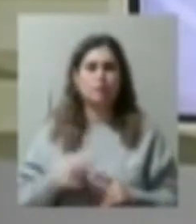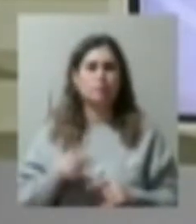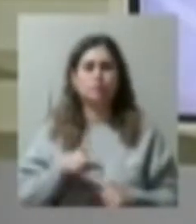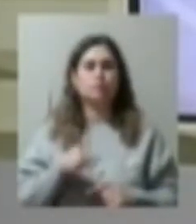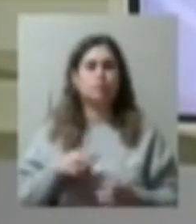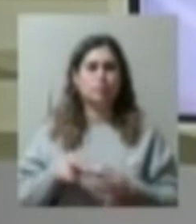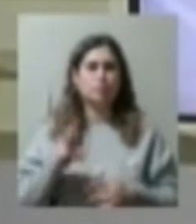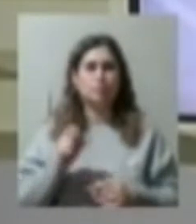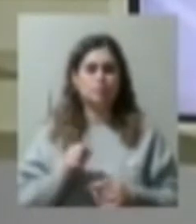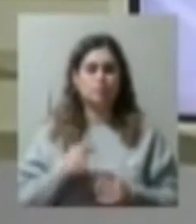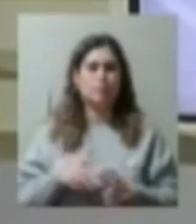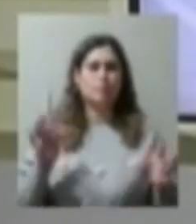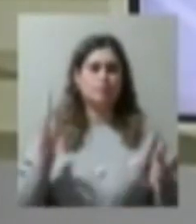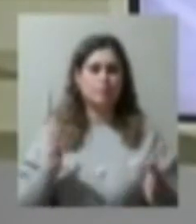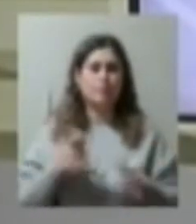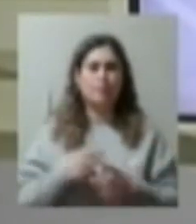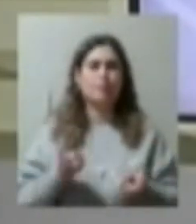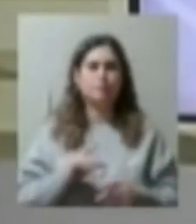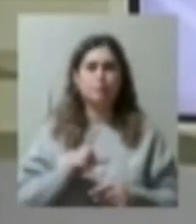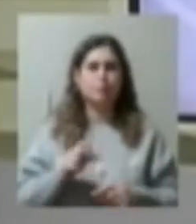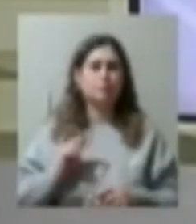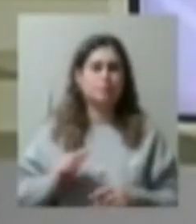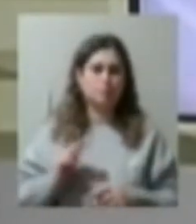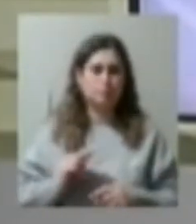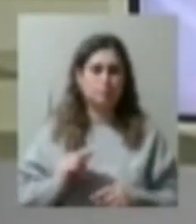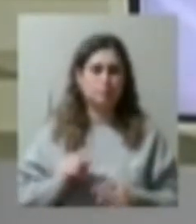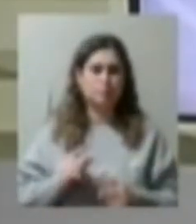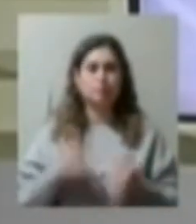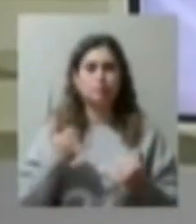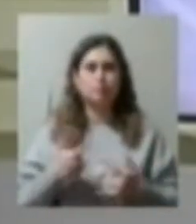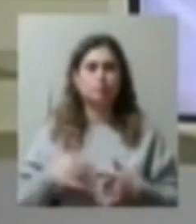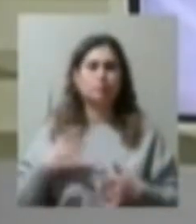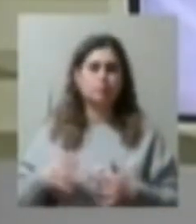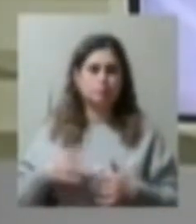на вулицю і залишаться без роботи. Зараз ми очікуємо